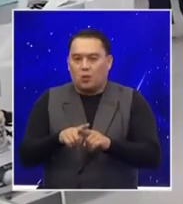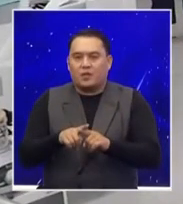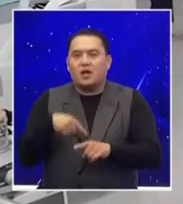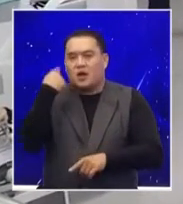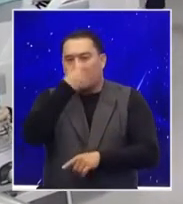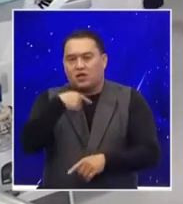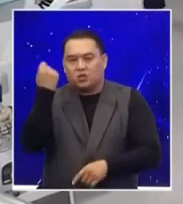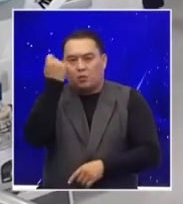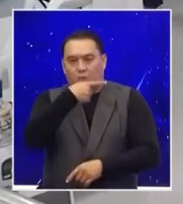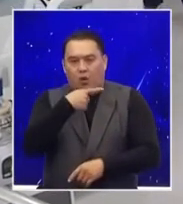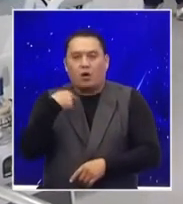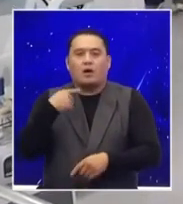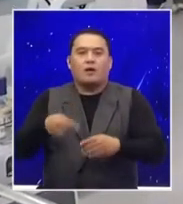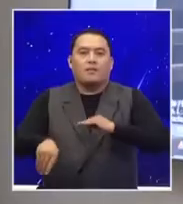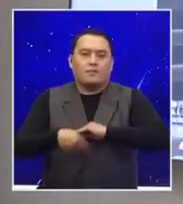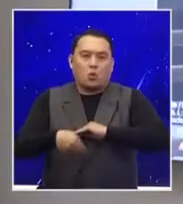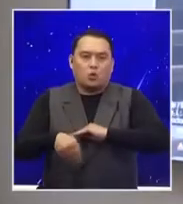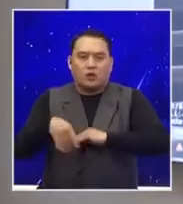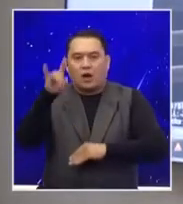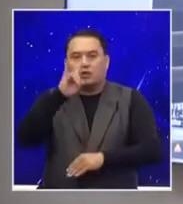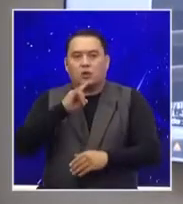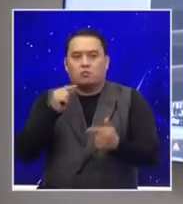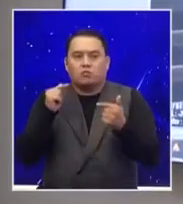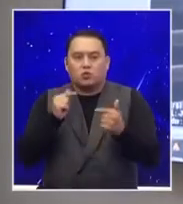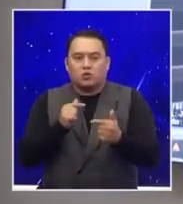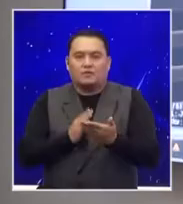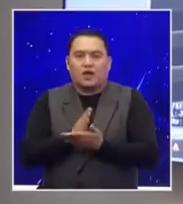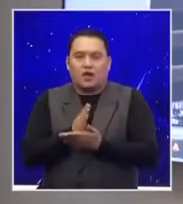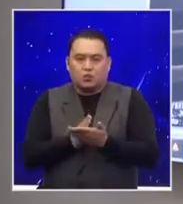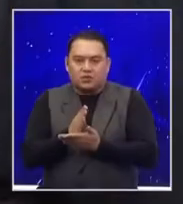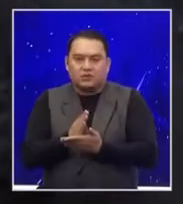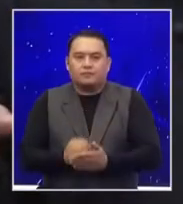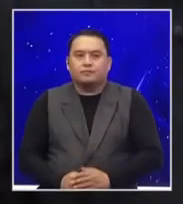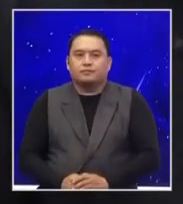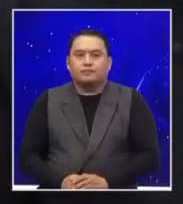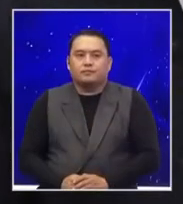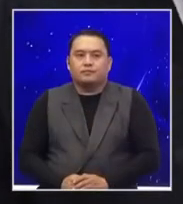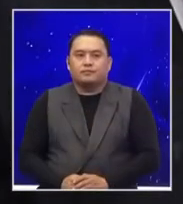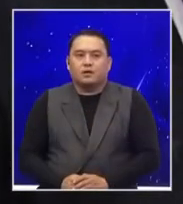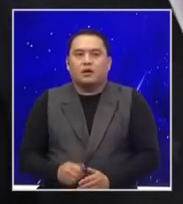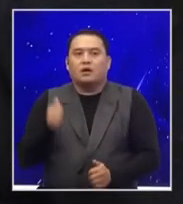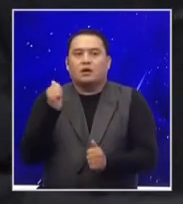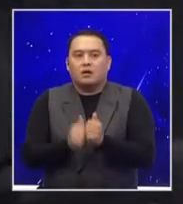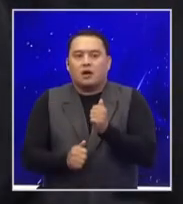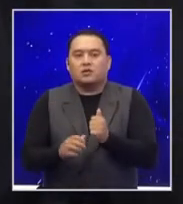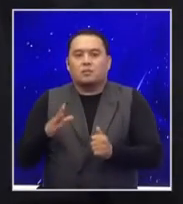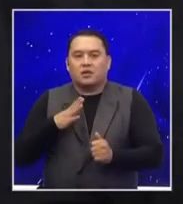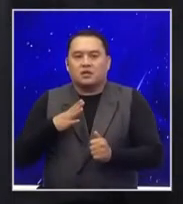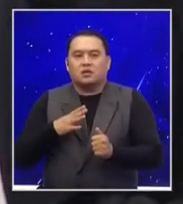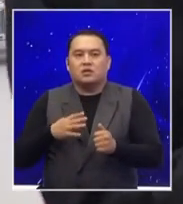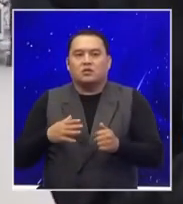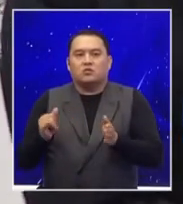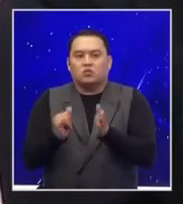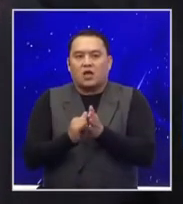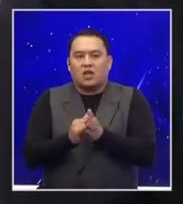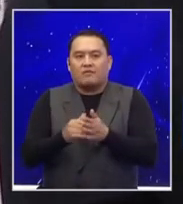лично убедиться председатель Агентства Республики Казахстан по противодействию коррупции. Раньше возле каждого больного ставили ИВЛы, вот